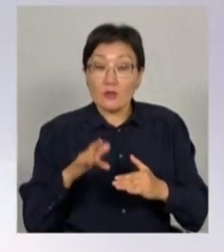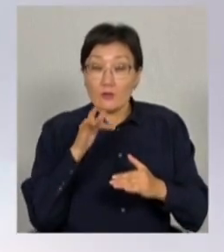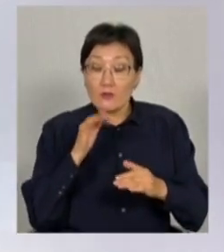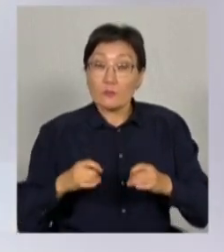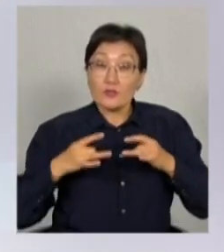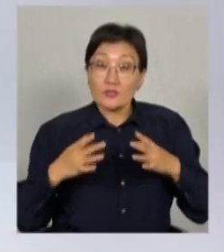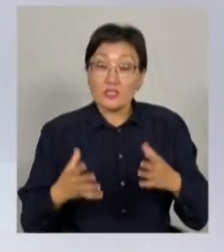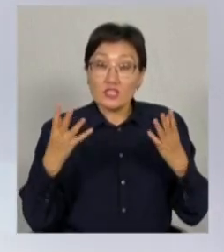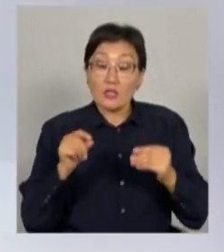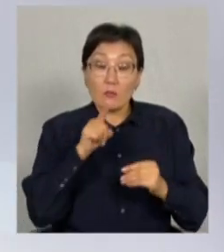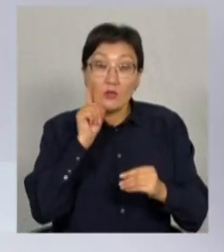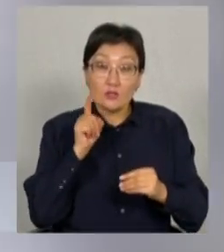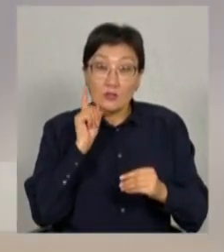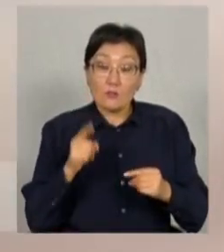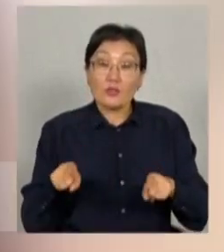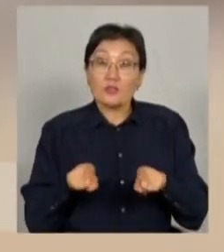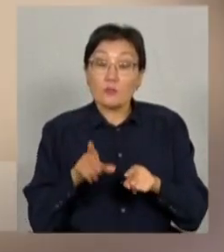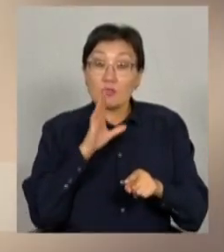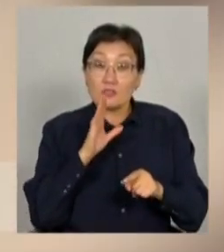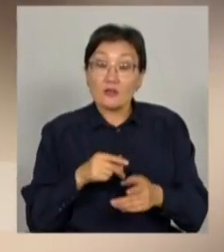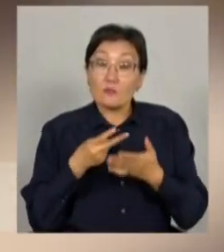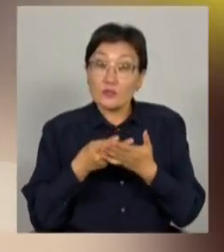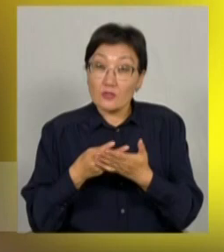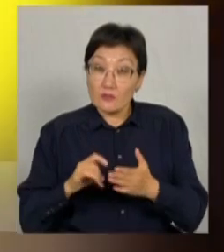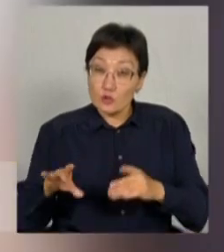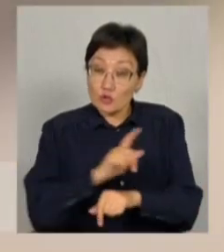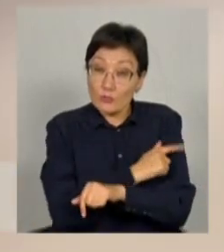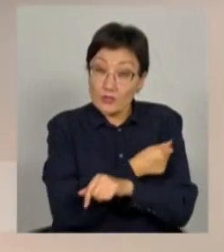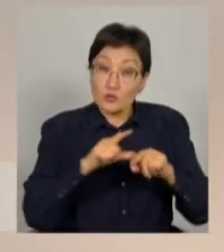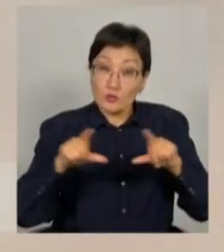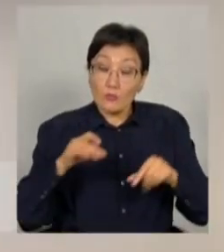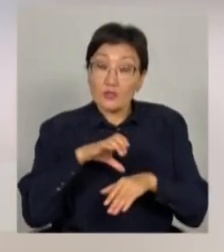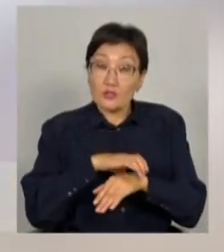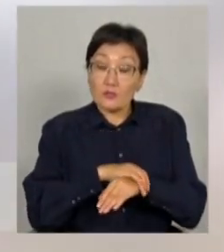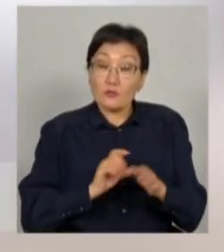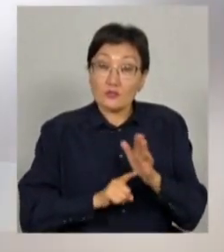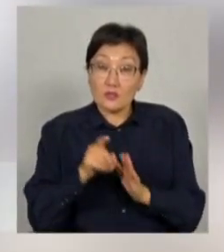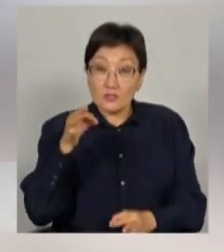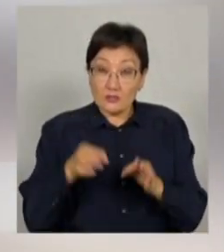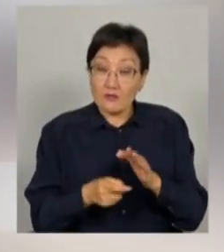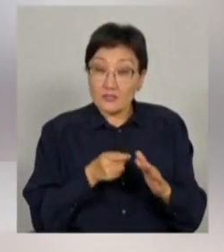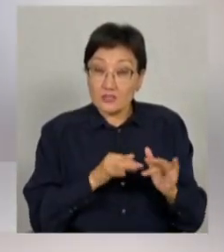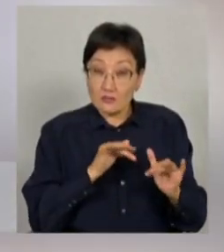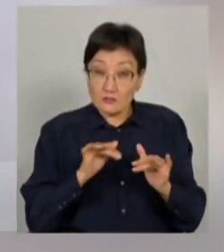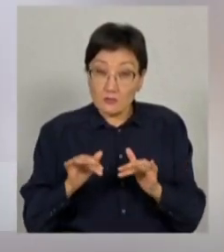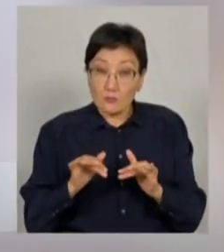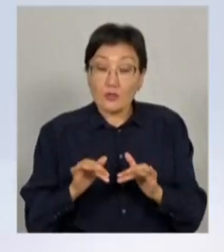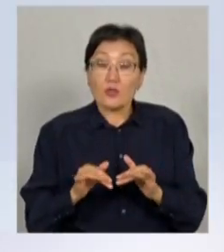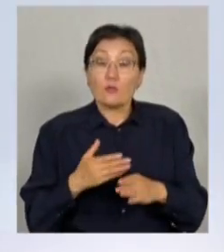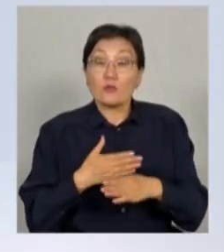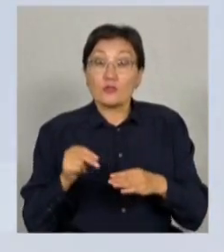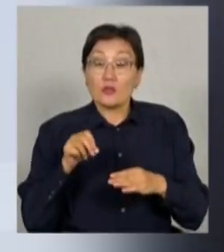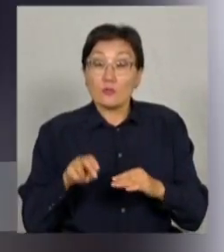время празднования Дня молодежи. Тогда девочку госпитализировали в районную больницу. По факту начали досудебное расследование. Сразу после